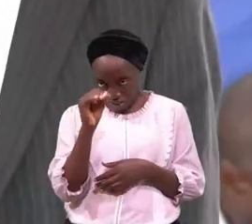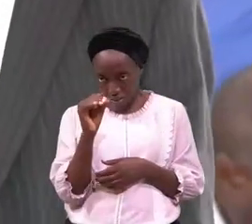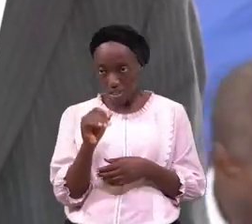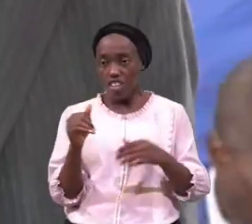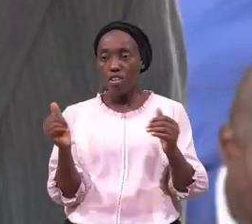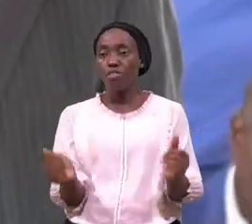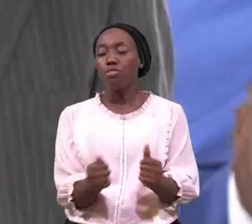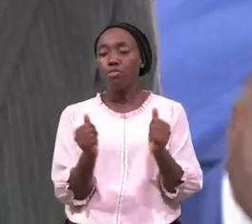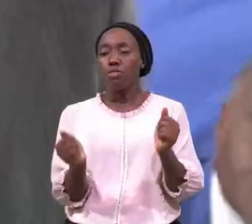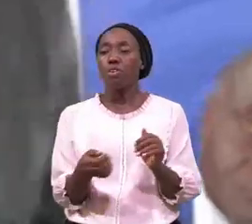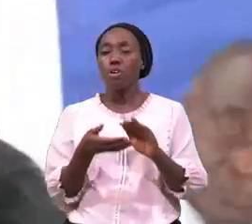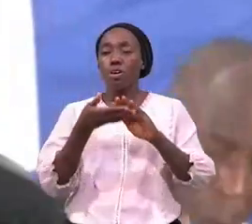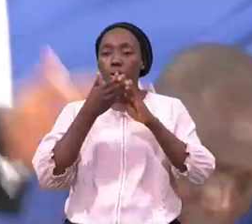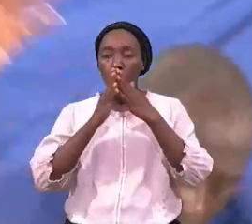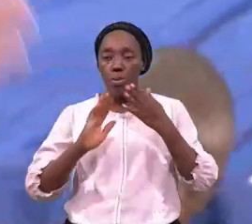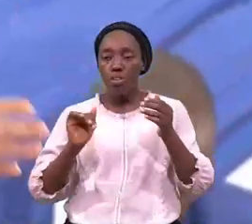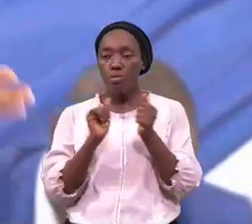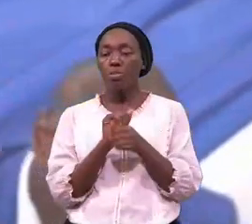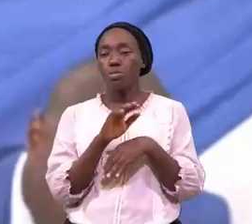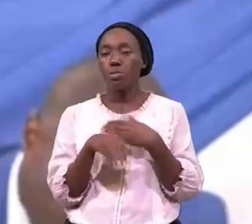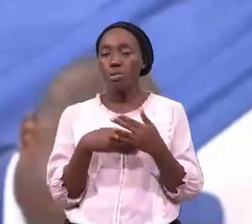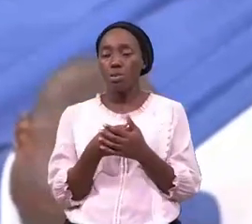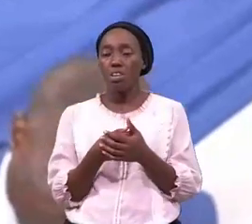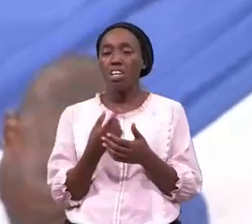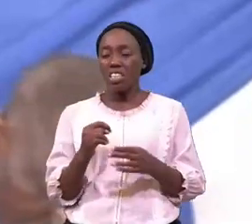Et il crucifie Jésus à nous, vous voulez rechercher la paix avec eux.